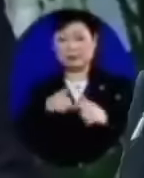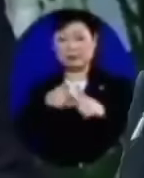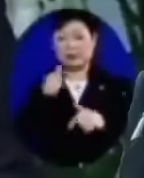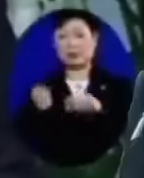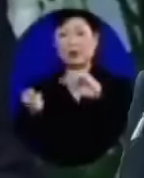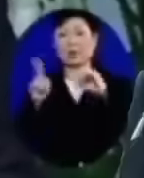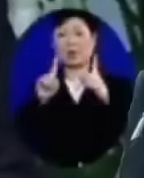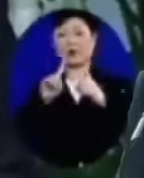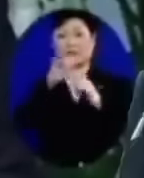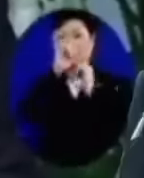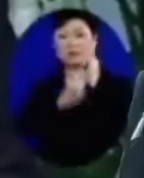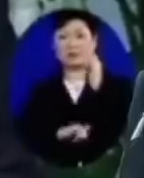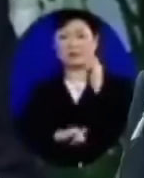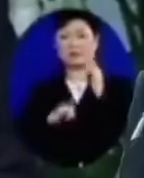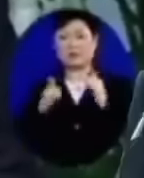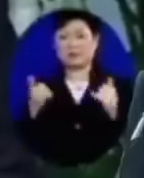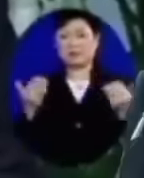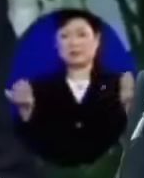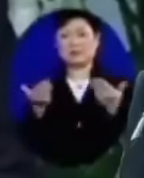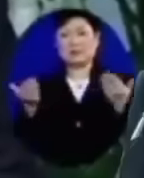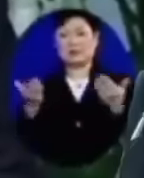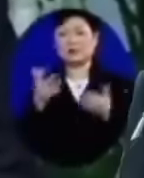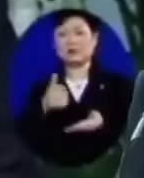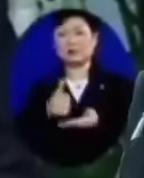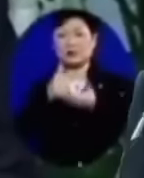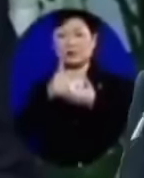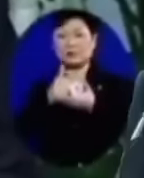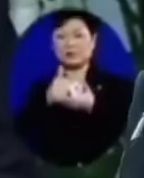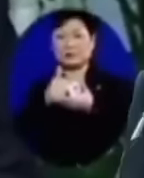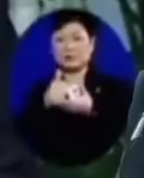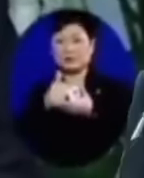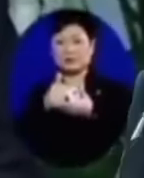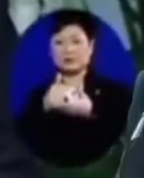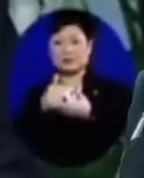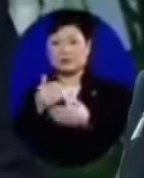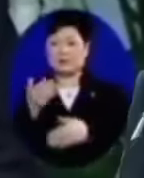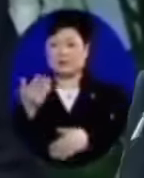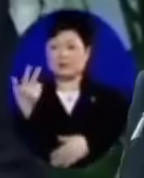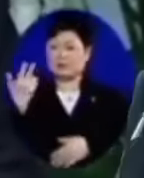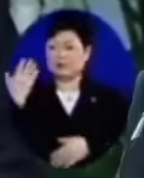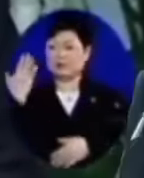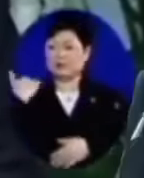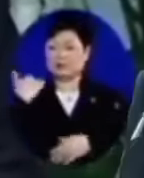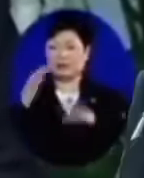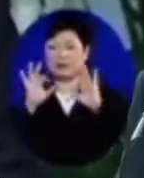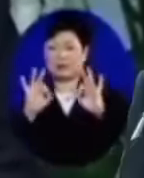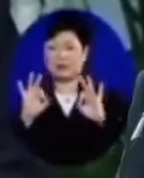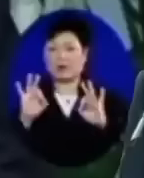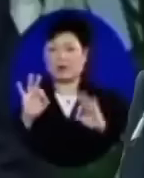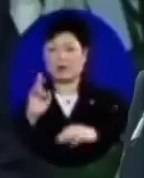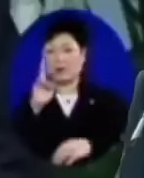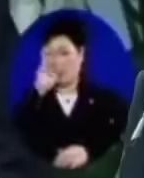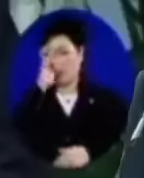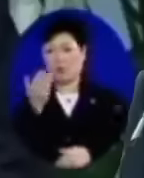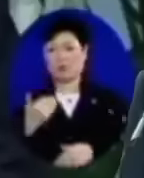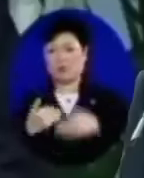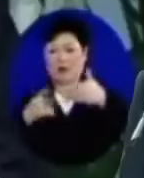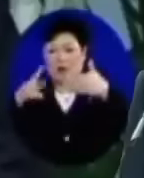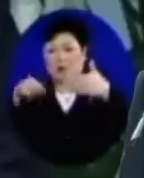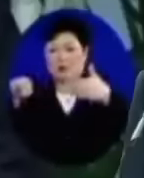부활은 역사적인 사실입니다. 주님이 지난 금요일 날 오전 9시에 십자가에 매달려